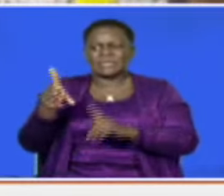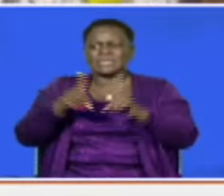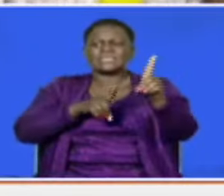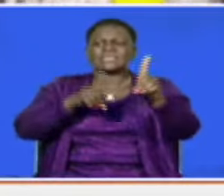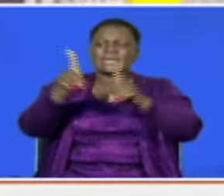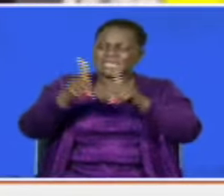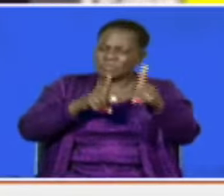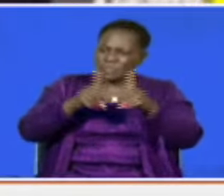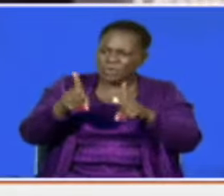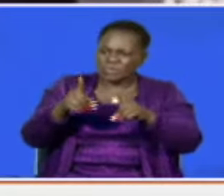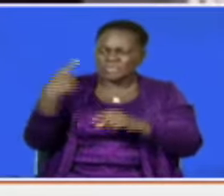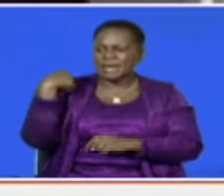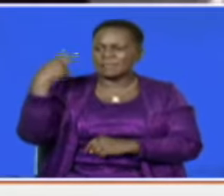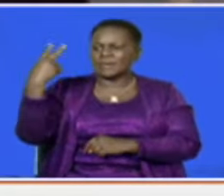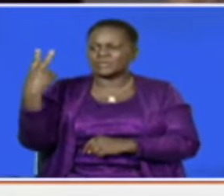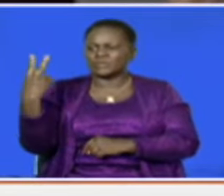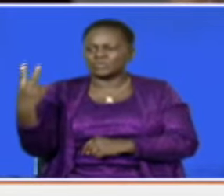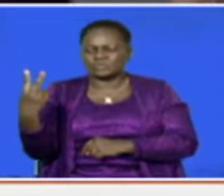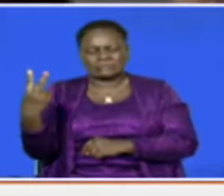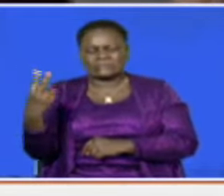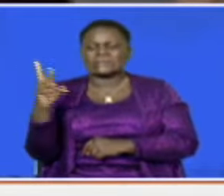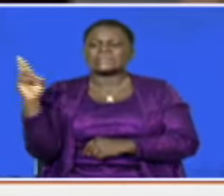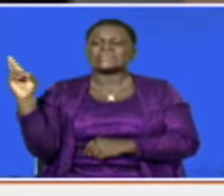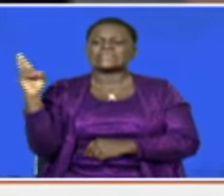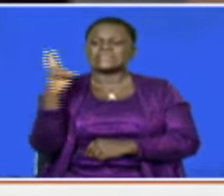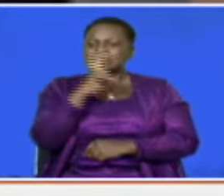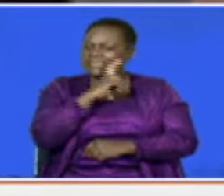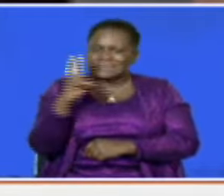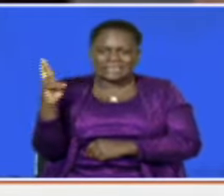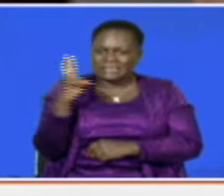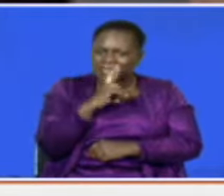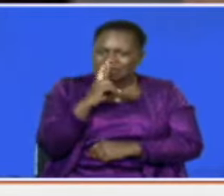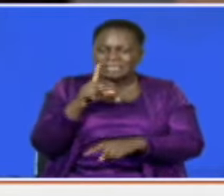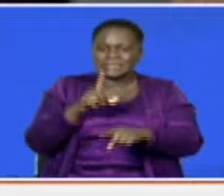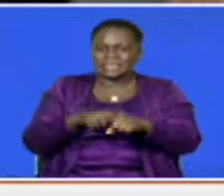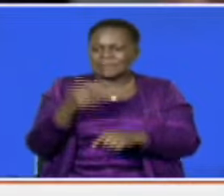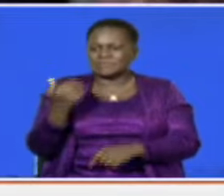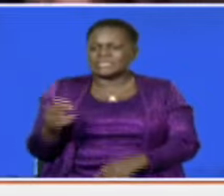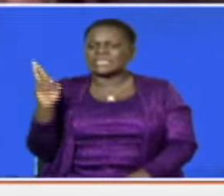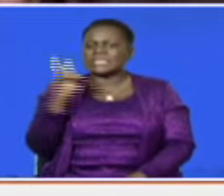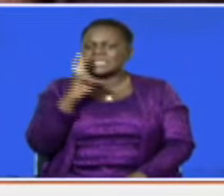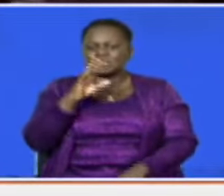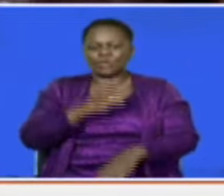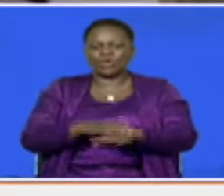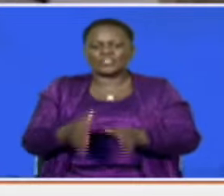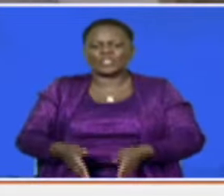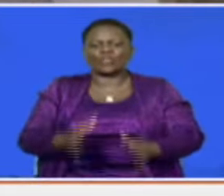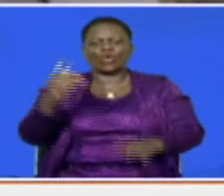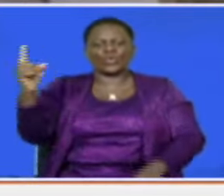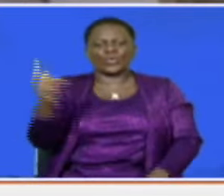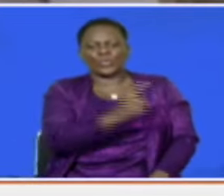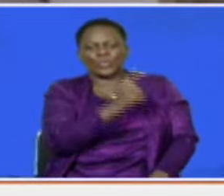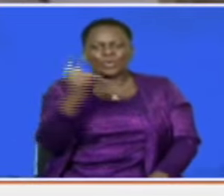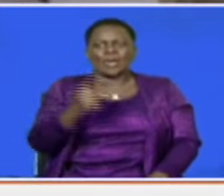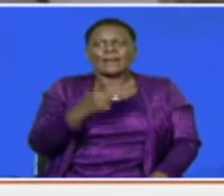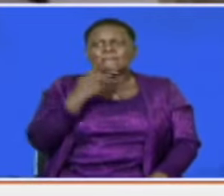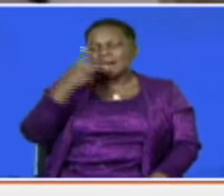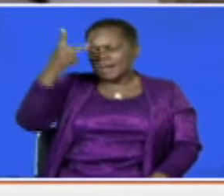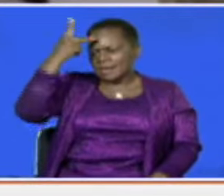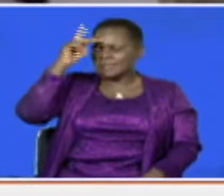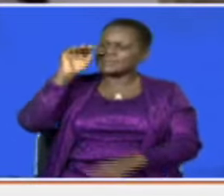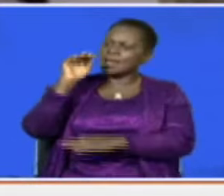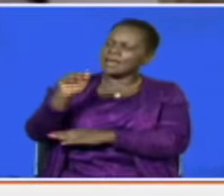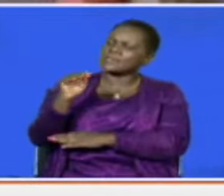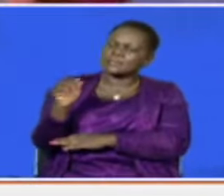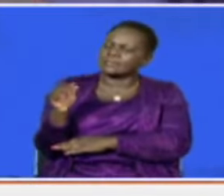transport. Number two, it's quite dangerous when we expose our children on the road throughout. Sisi kama wazazi tunaomba tu